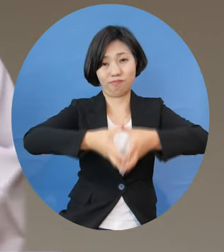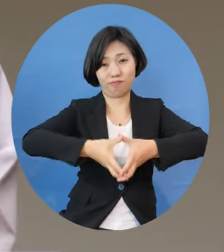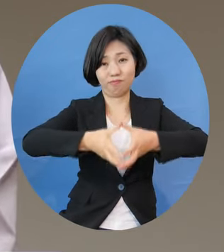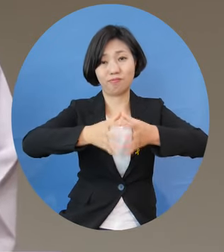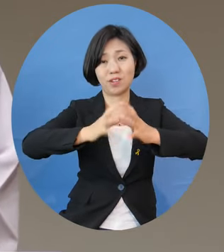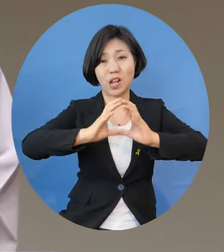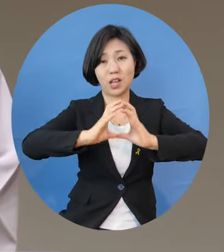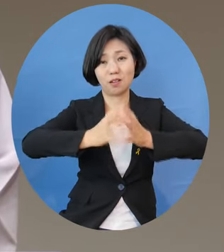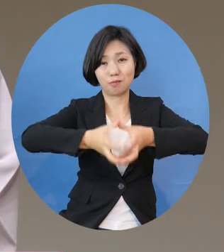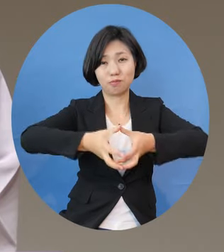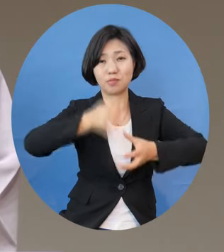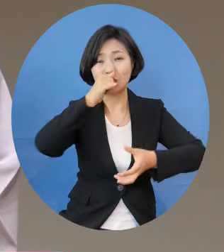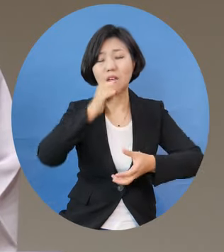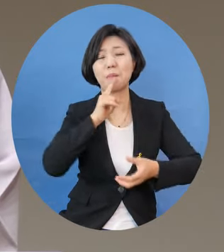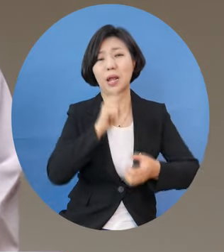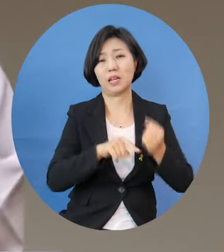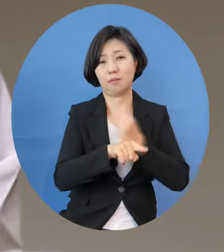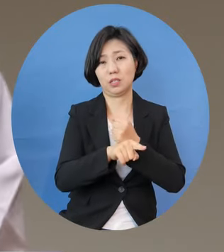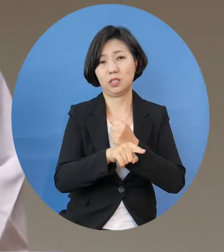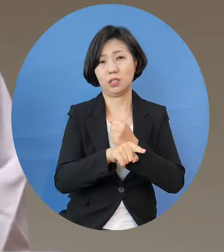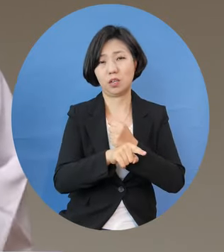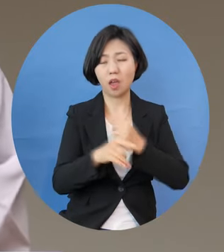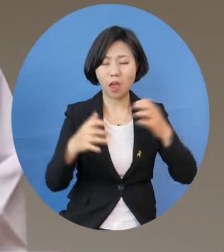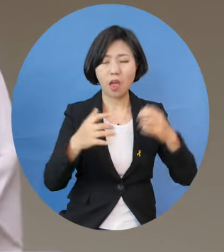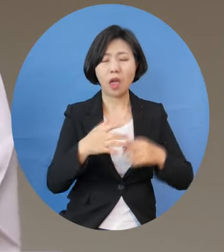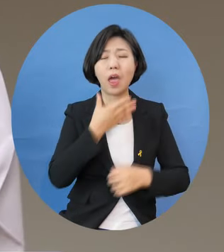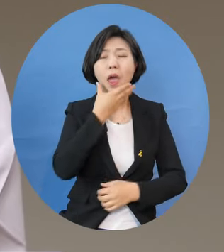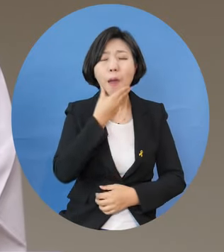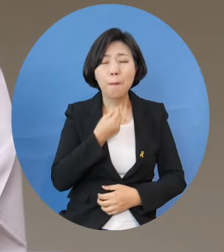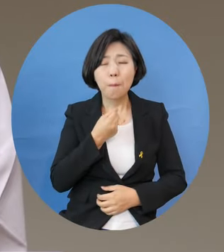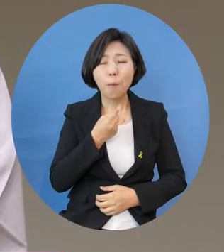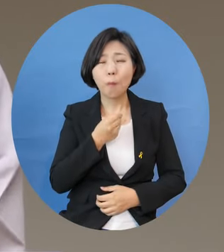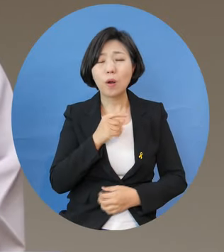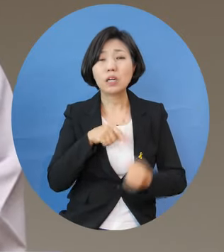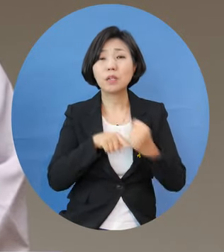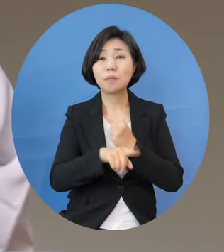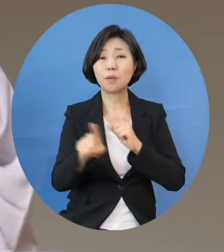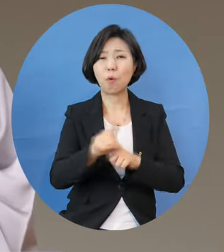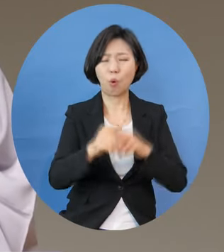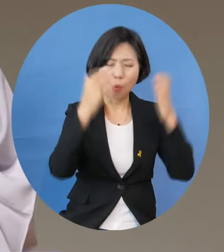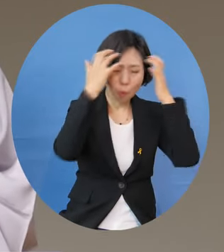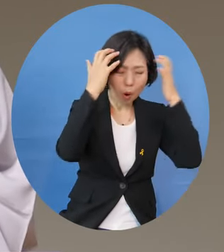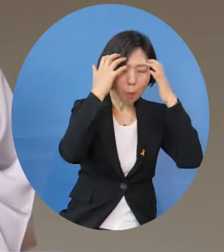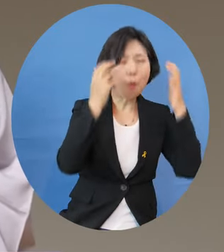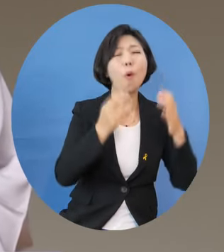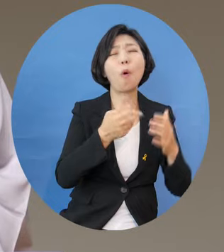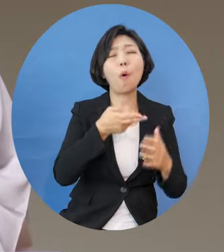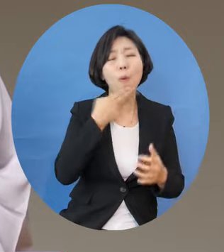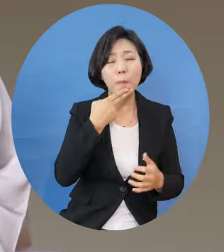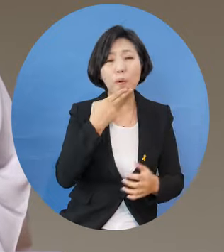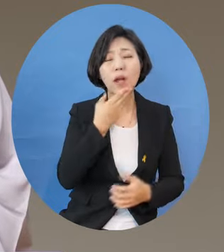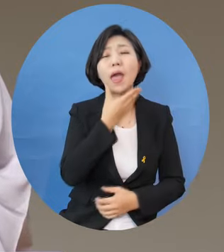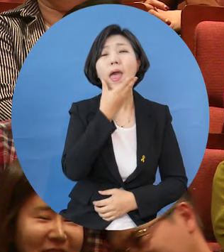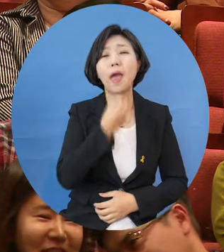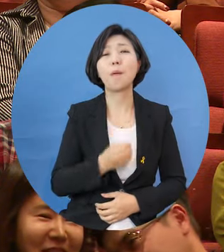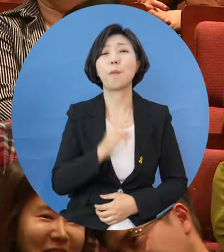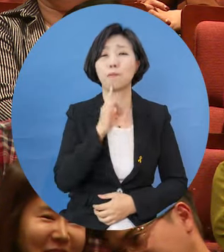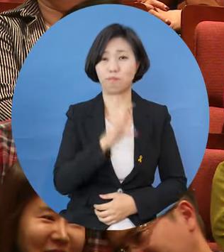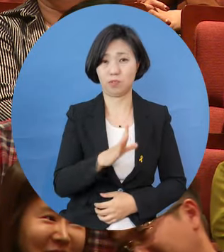그러니까 어떤 게 행복하냐? 괴롭지 않는 게 행복해요. 괴롭지 않는 것. 어떤 게 행복한